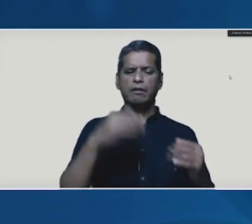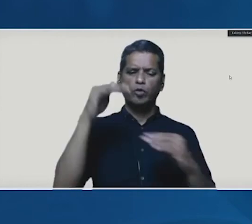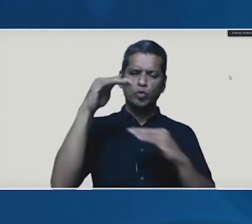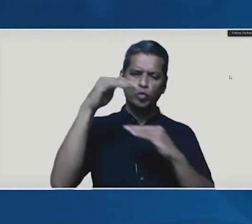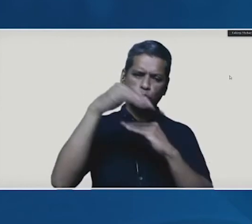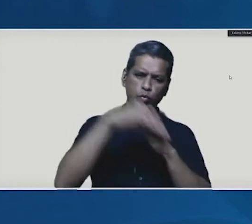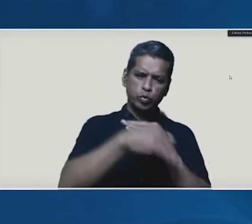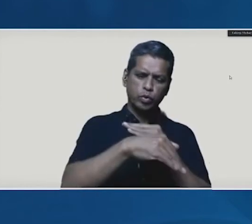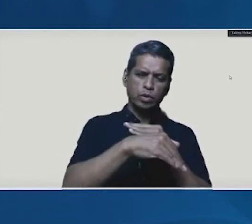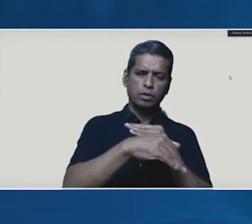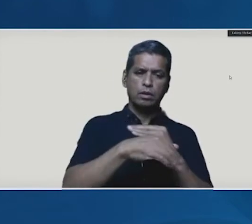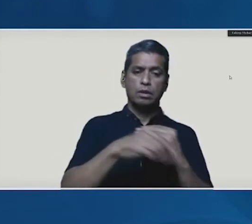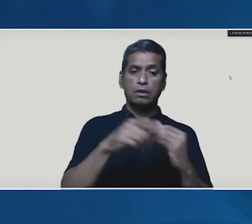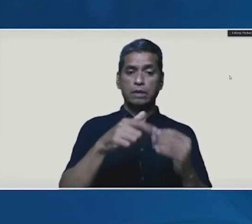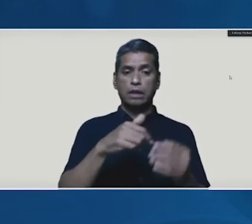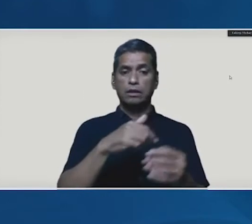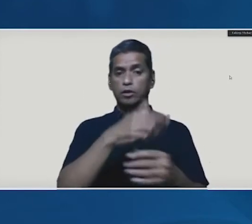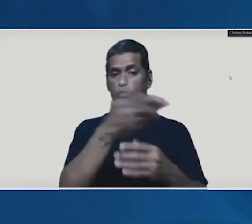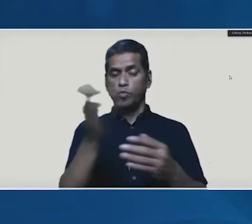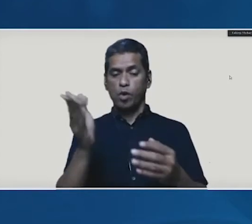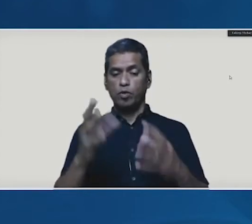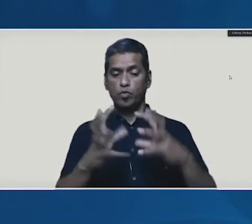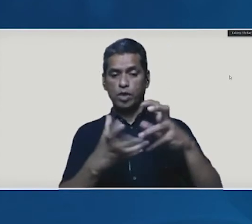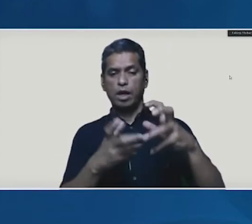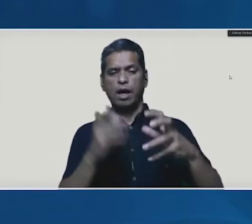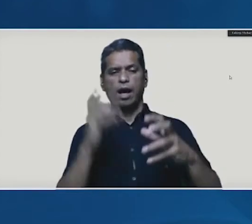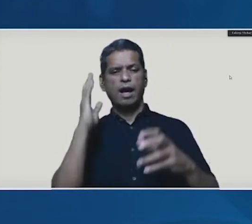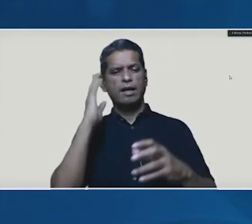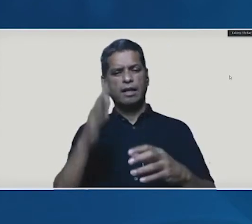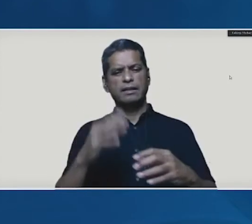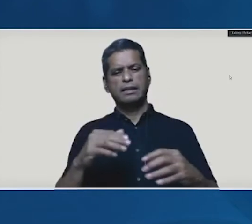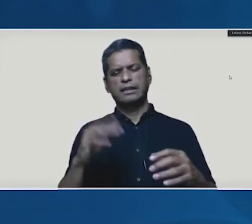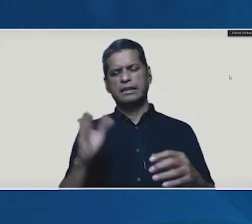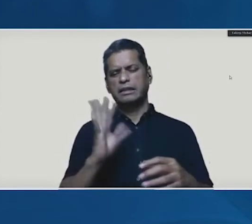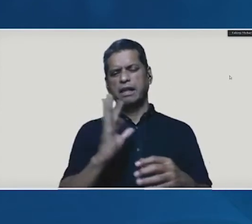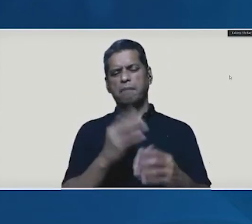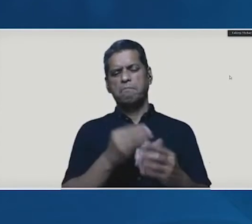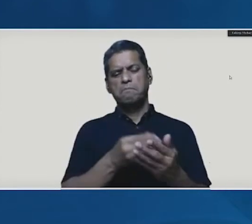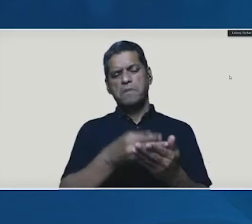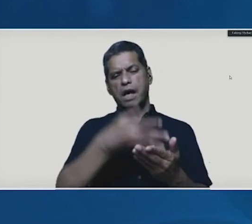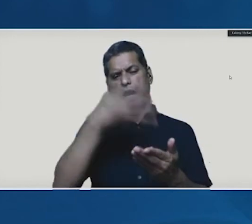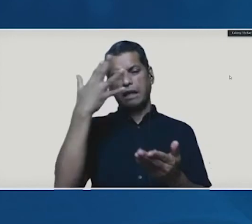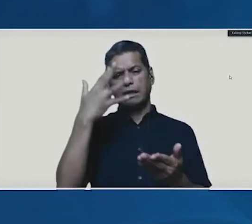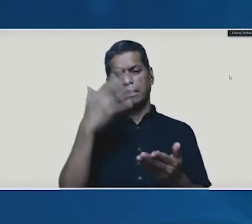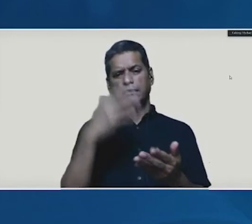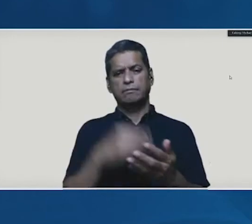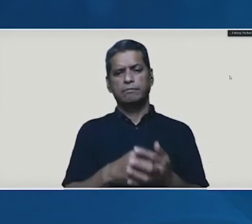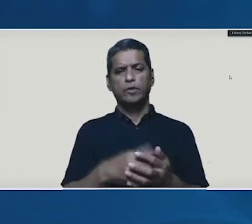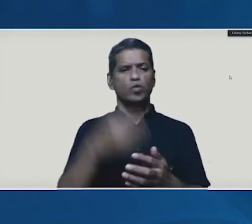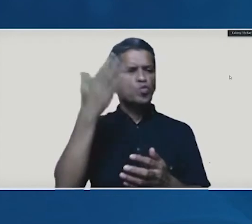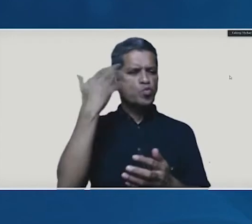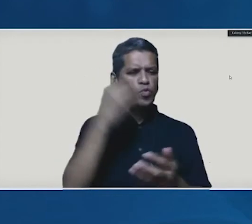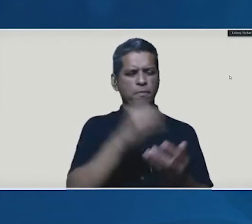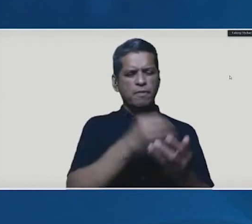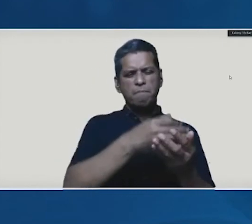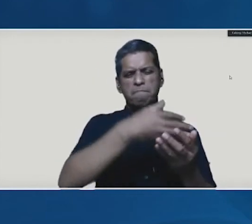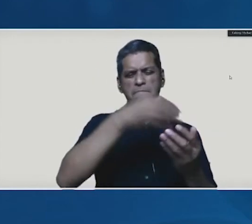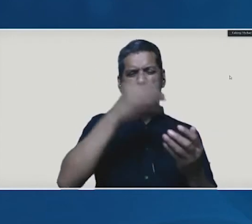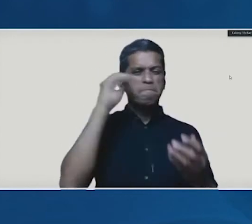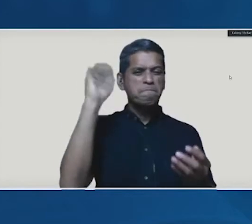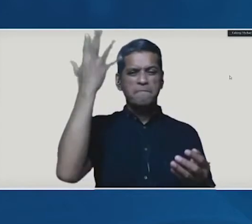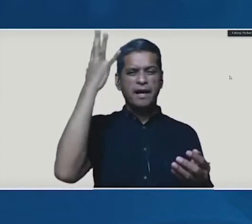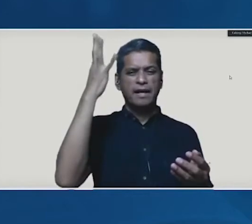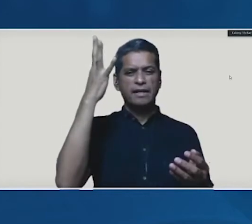berharga pada saat yang sama kerajaan itu akan semakin keras dari emas lebih lembek daripada perak perak lembek